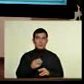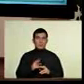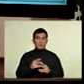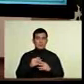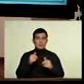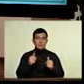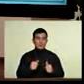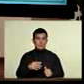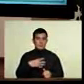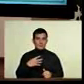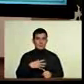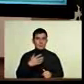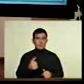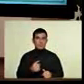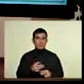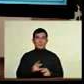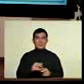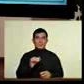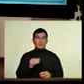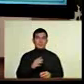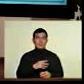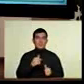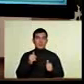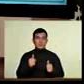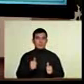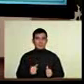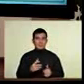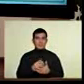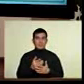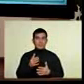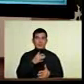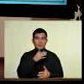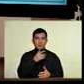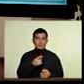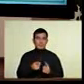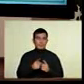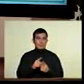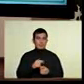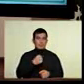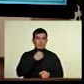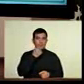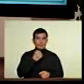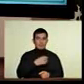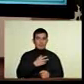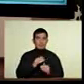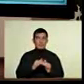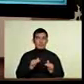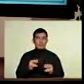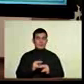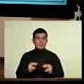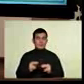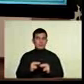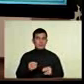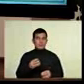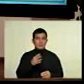его детства, а это вы видите фотографии уже в зрелом возрасте. Кто из вас лучший математик?